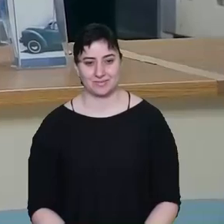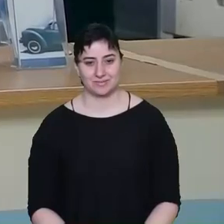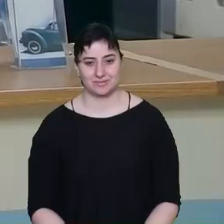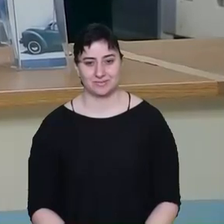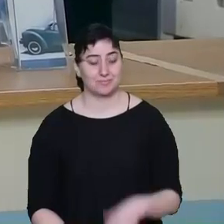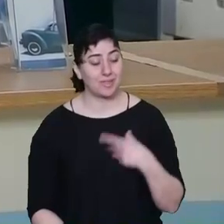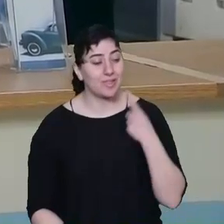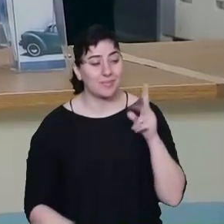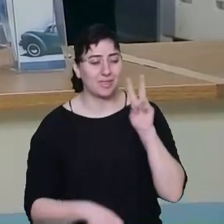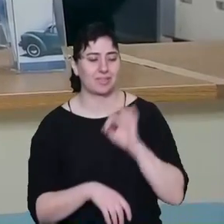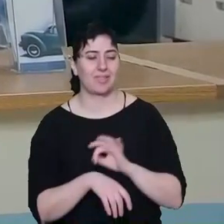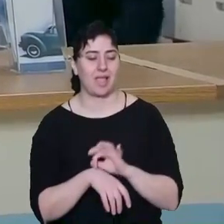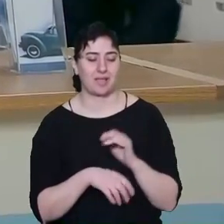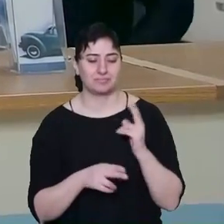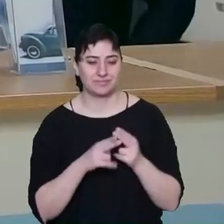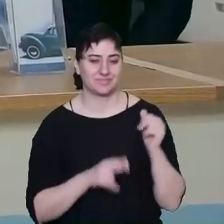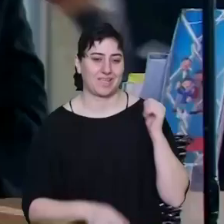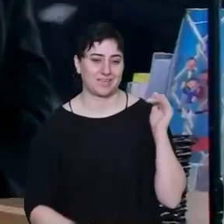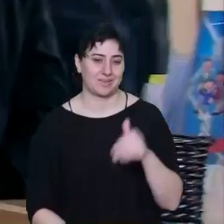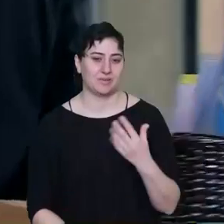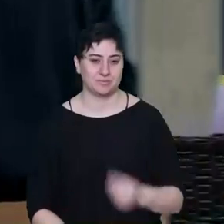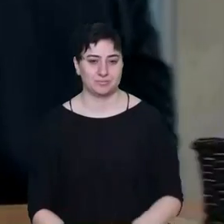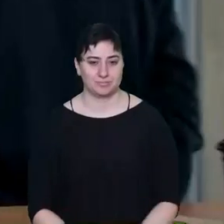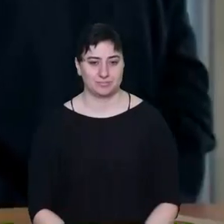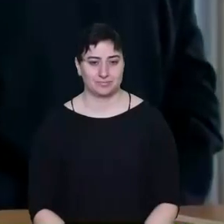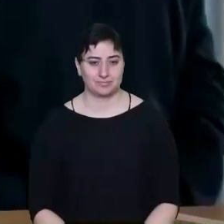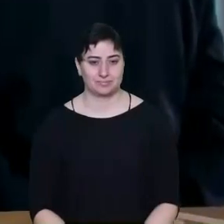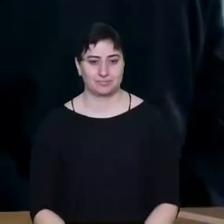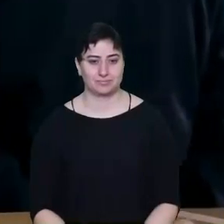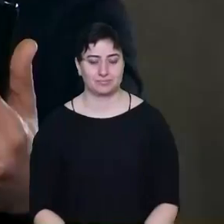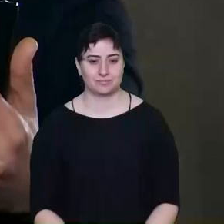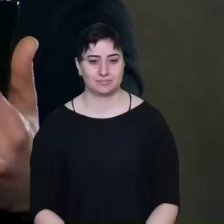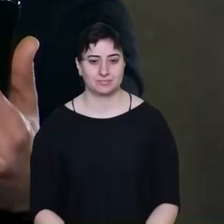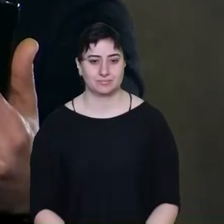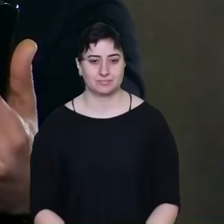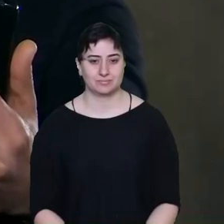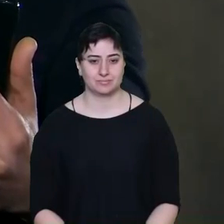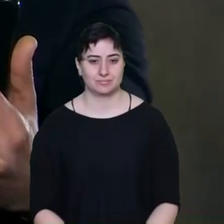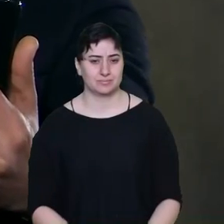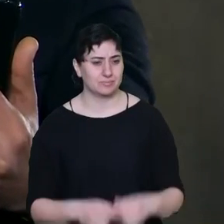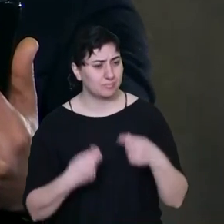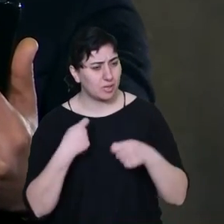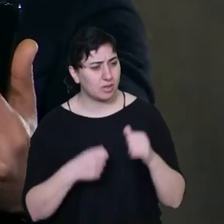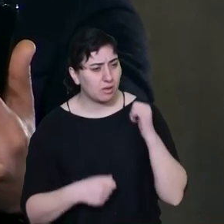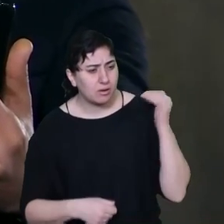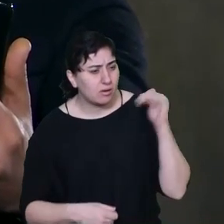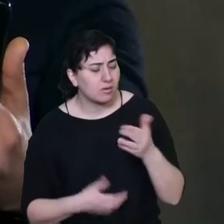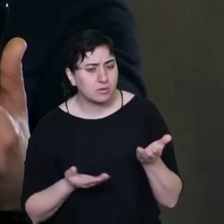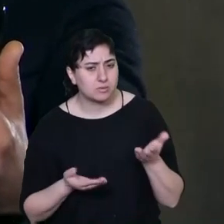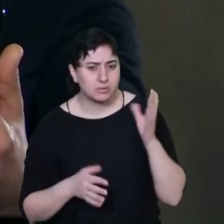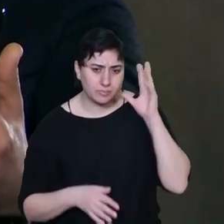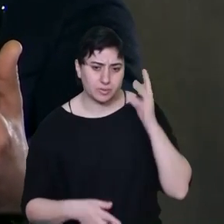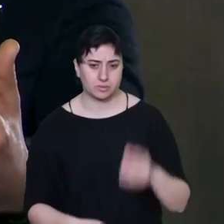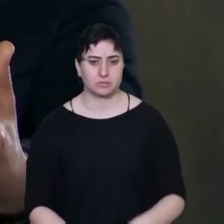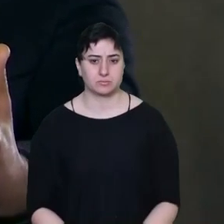Ne dedim ben size? 2 dakika dolmadan gelir demedim. Nurhan tekrar bankaya döndü. Bankaya döndü salak.